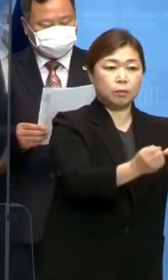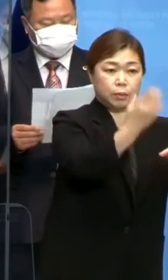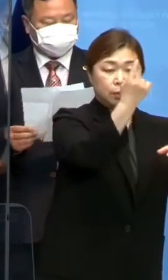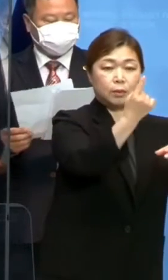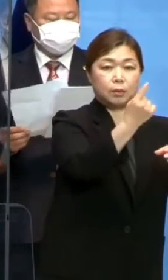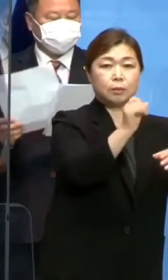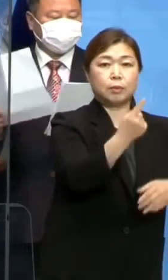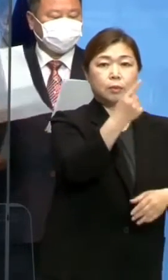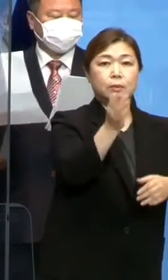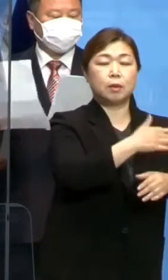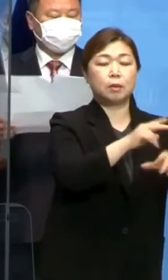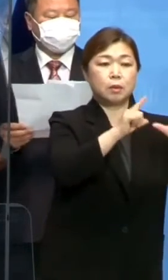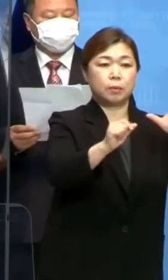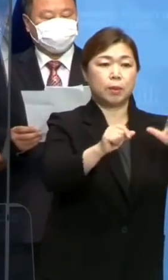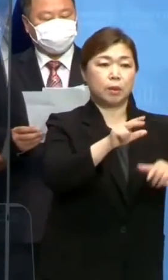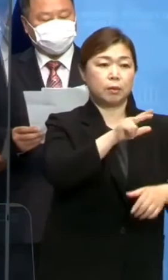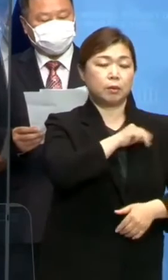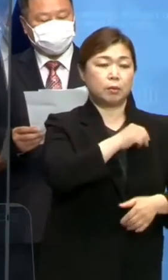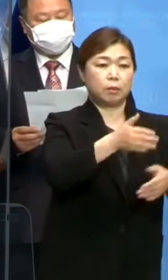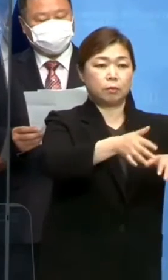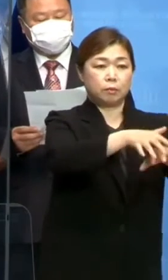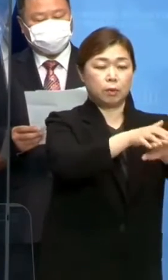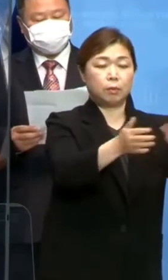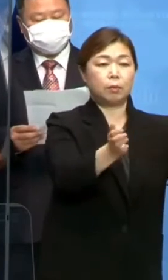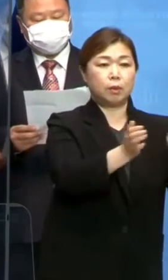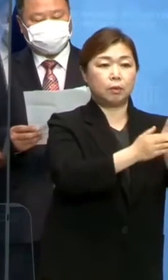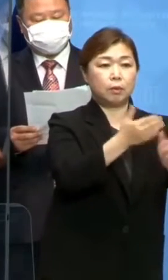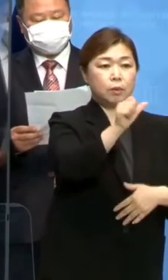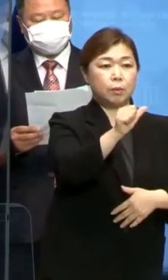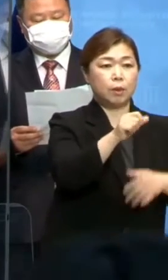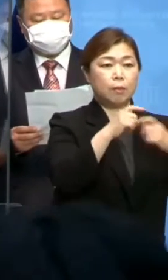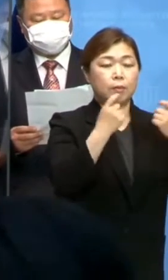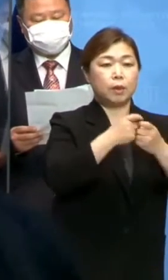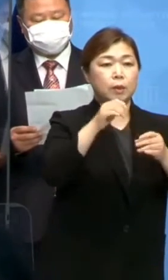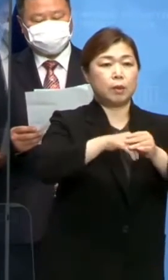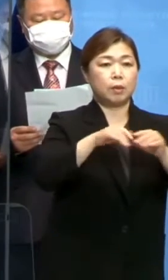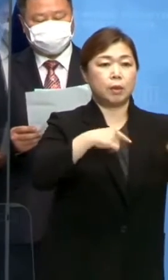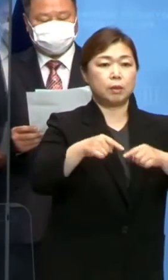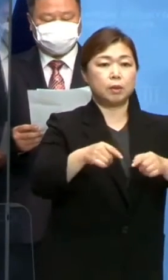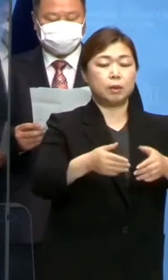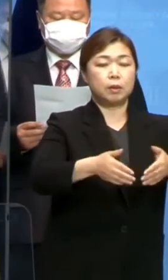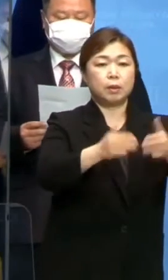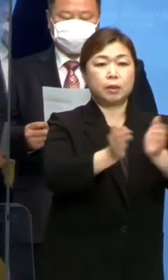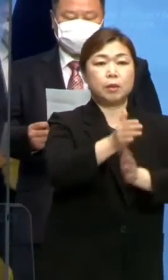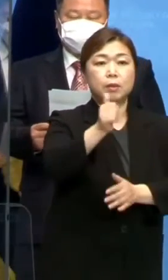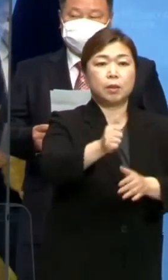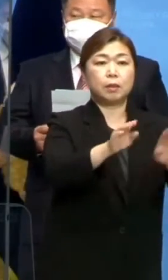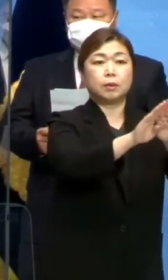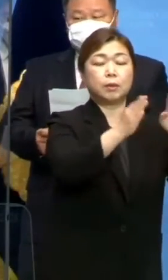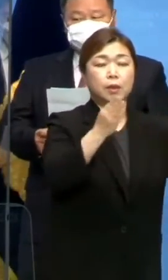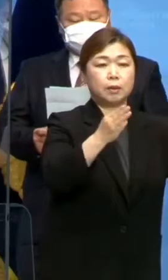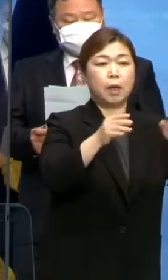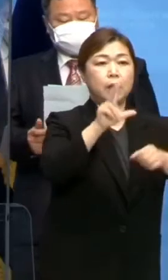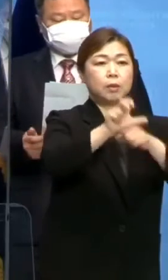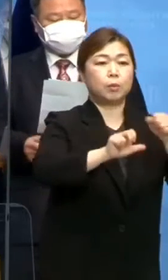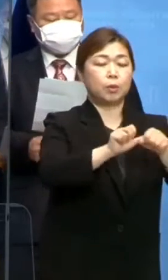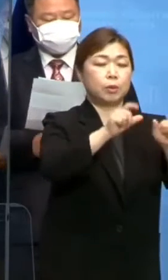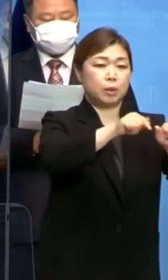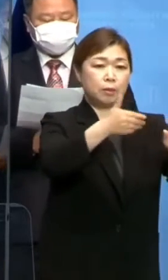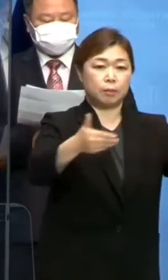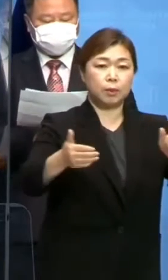구성되고 95년 민선 자치단체장 시대가 개막된 지도 25년이 지났습니다